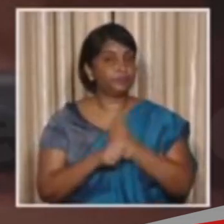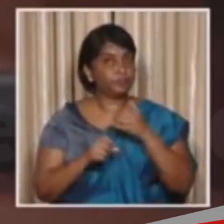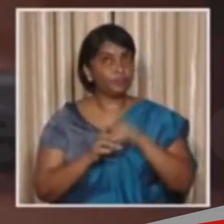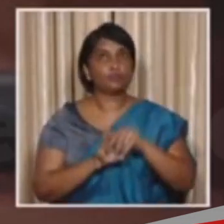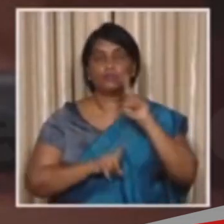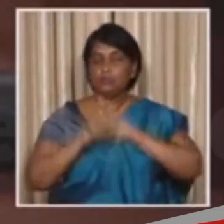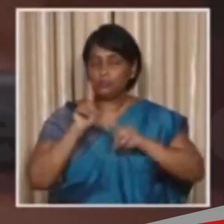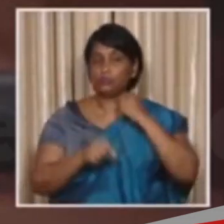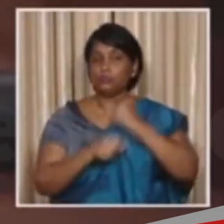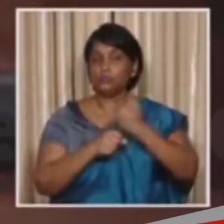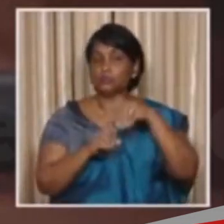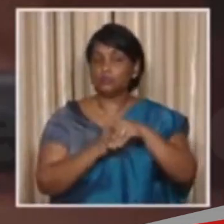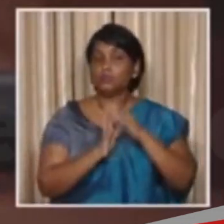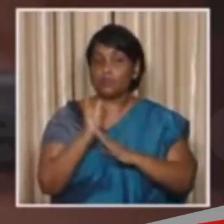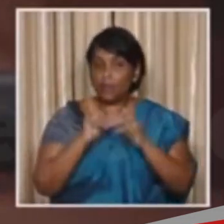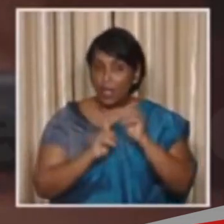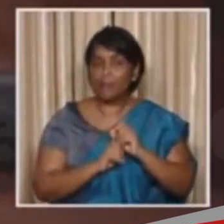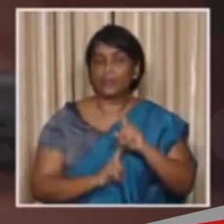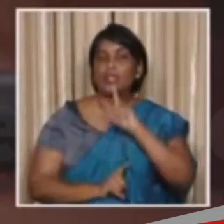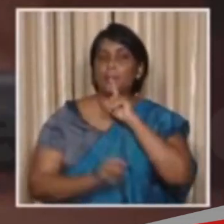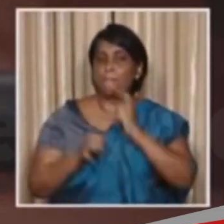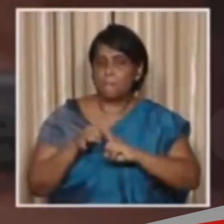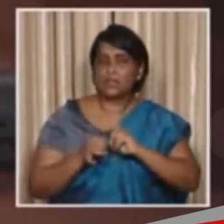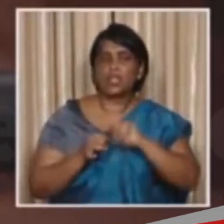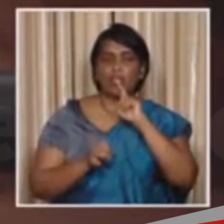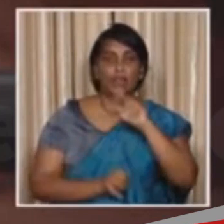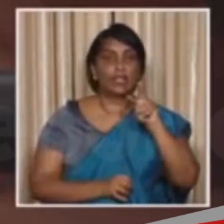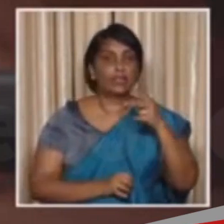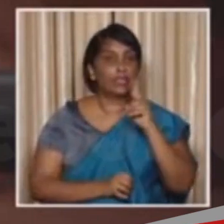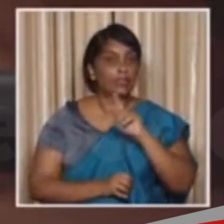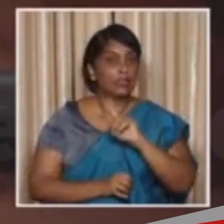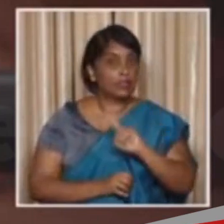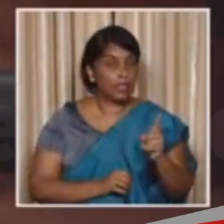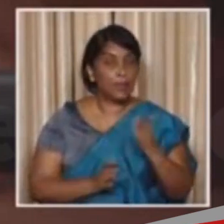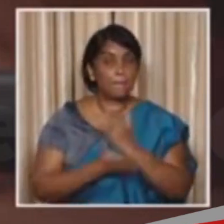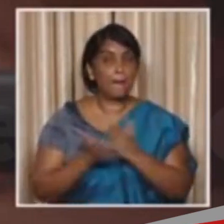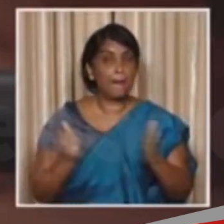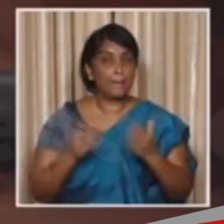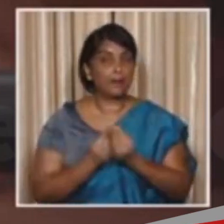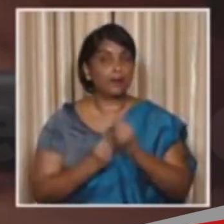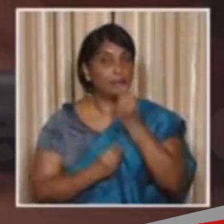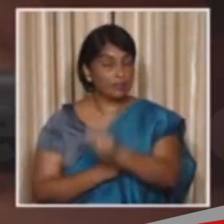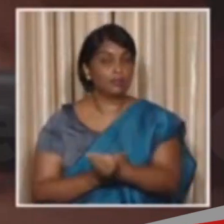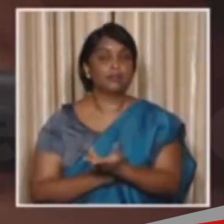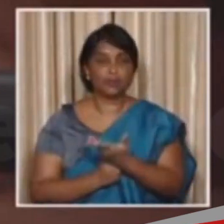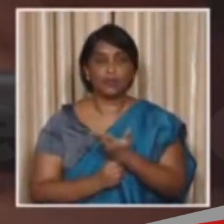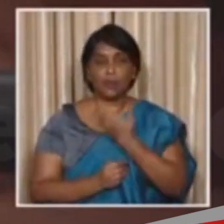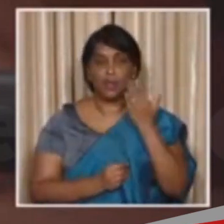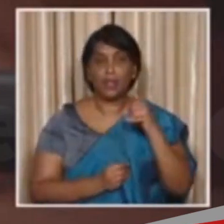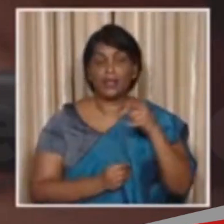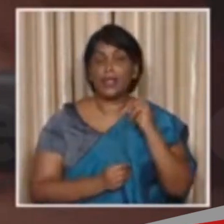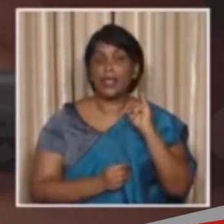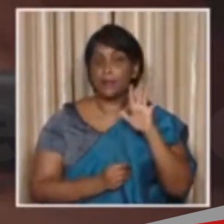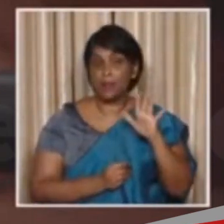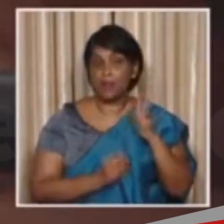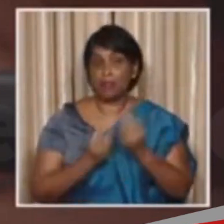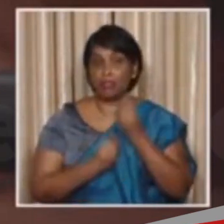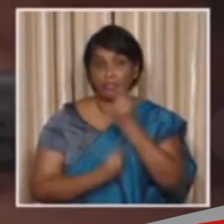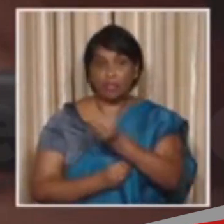රැස්වීමේදී ආණ්ඩු පක්ෂ මන්ත්‍රීවරු මේ ප්‍රශ්නේ ඇහුවා. 210ට පිටි ලබා දෙන්න තිබියදී පාරිභෝගිකයන් ගන්න 165ට දෙන්න